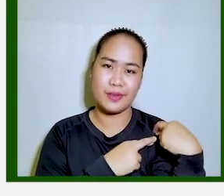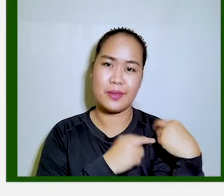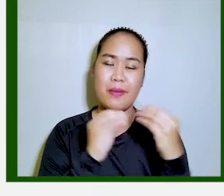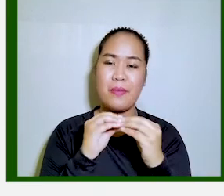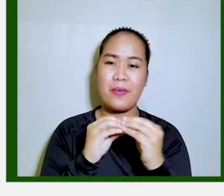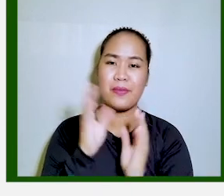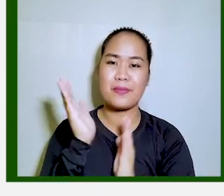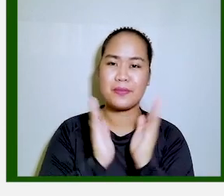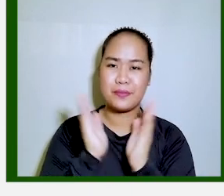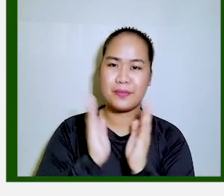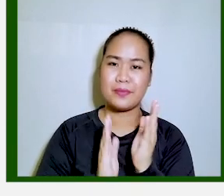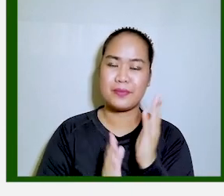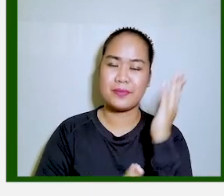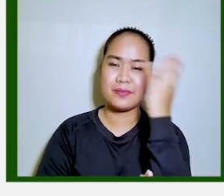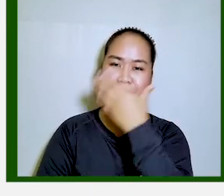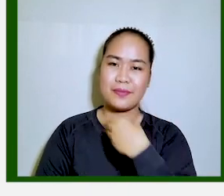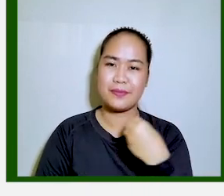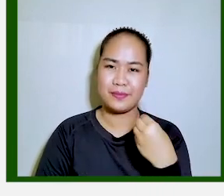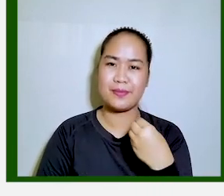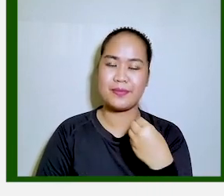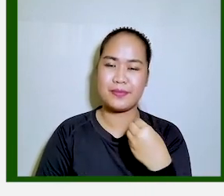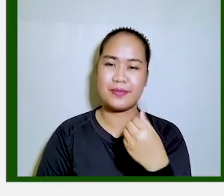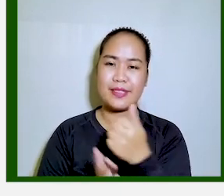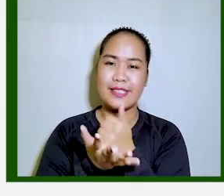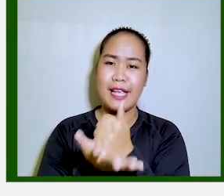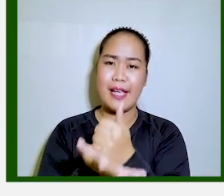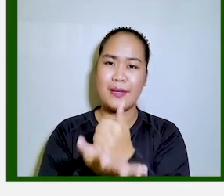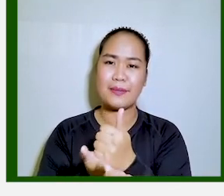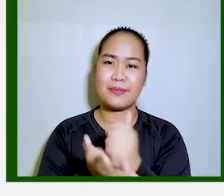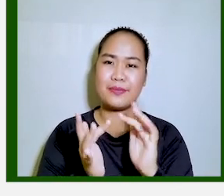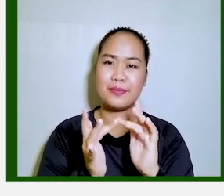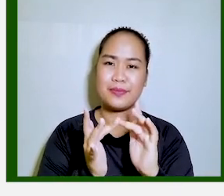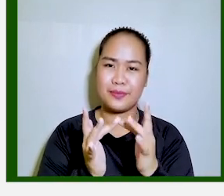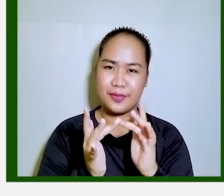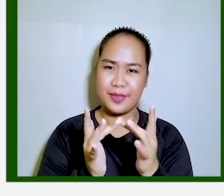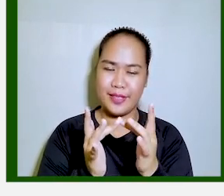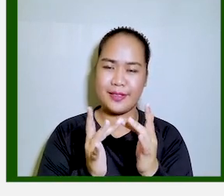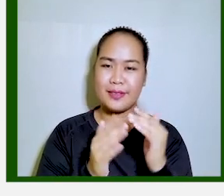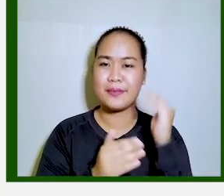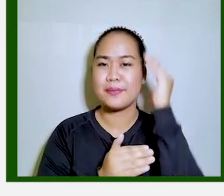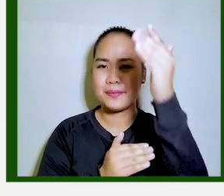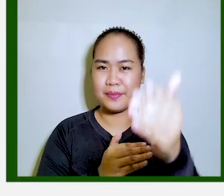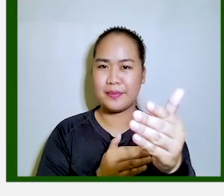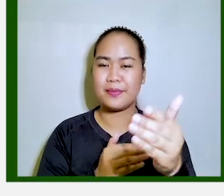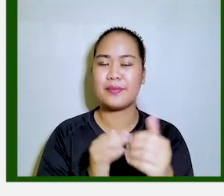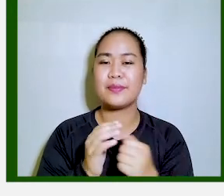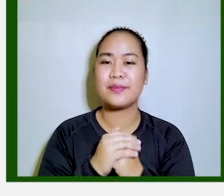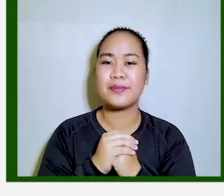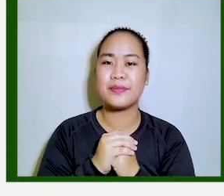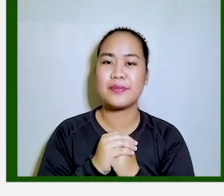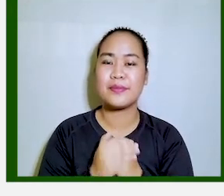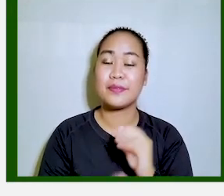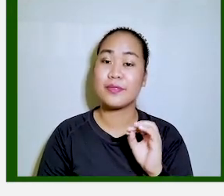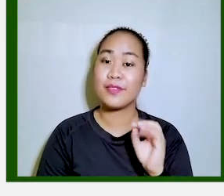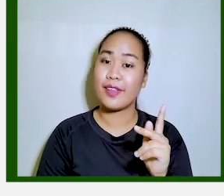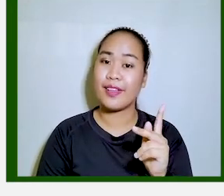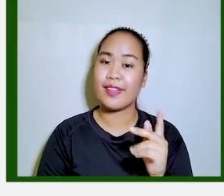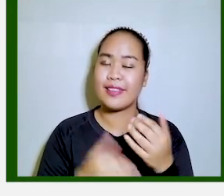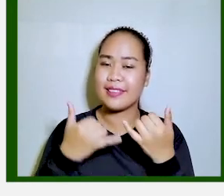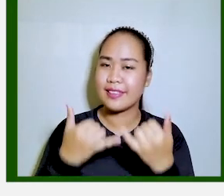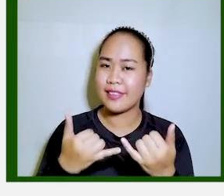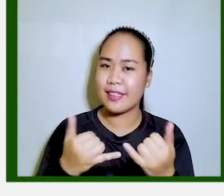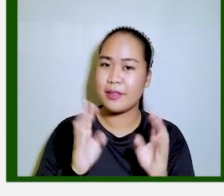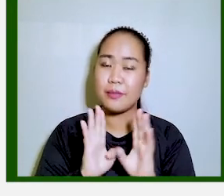ay mas mapapaganda po sa tulong po ng mga digital advancements na ito. Okay, so again, no,